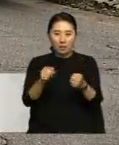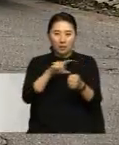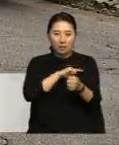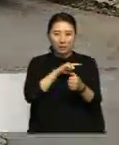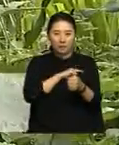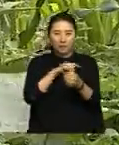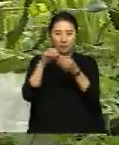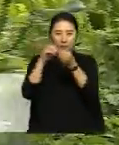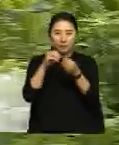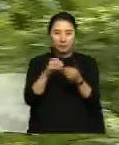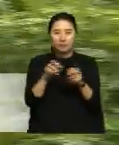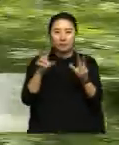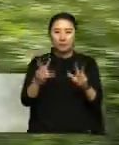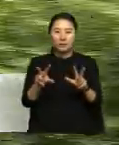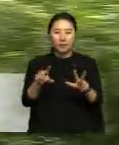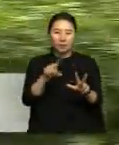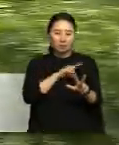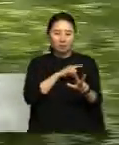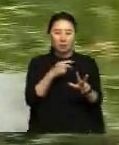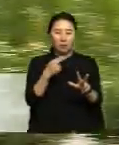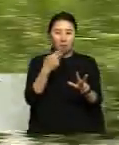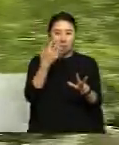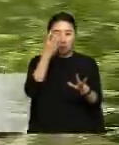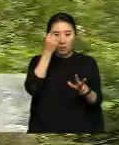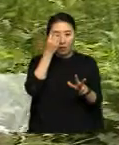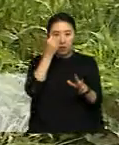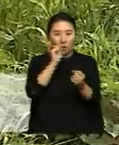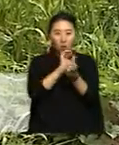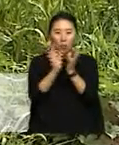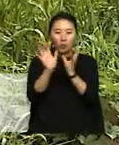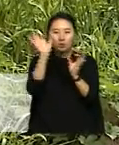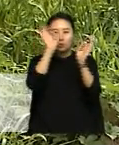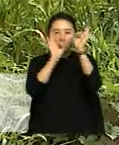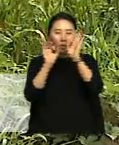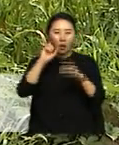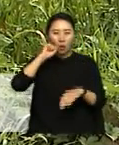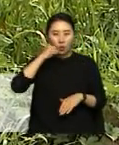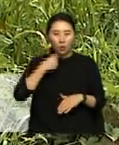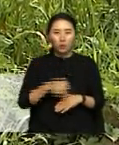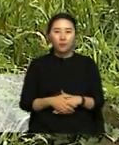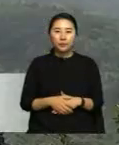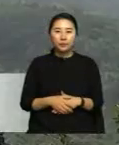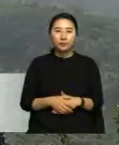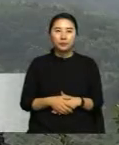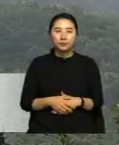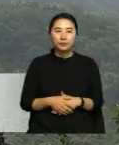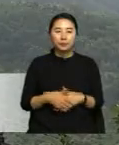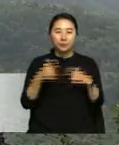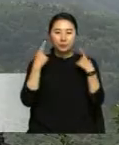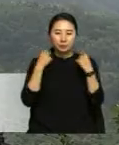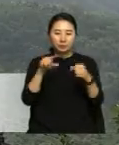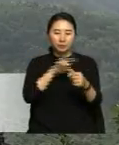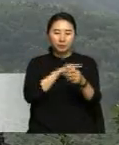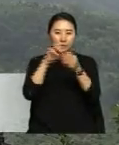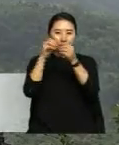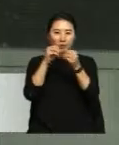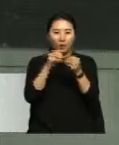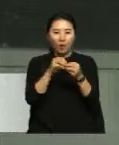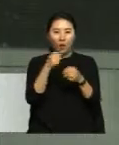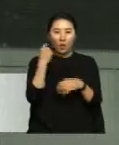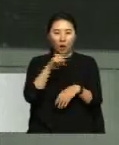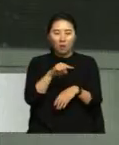이름입니다. 지금은 이름이 무색하게 매화 한 그루 찾아보기 어렵습니다. 그나마 이름을 물려받은